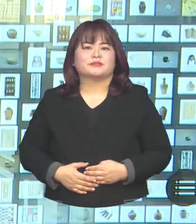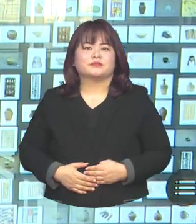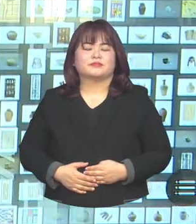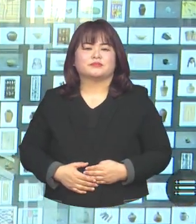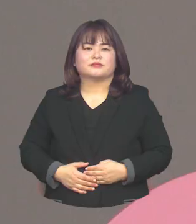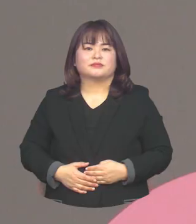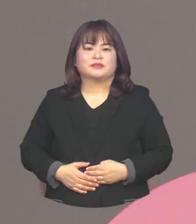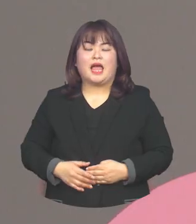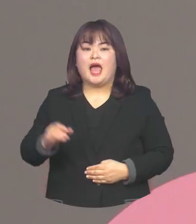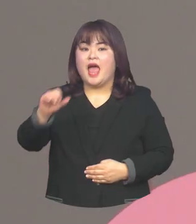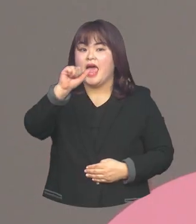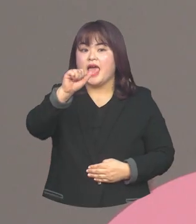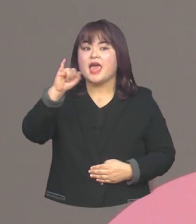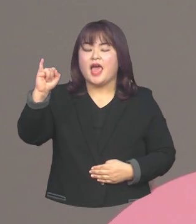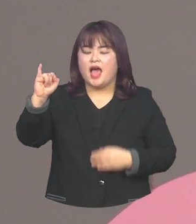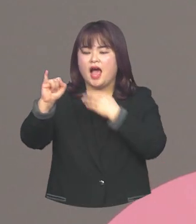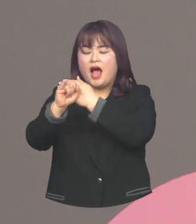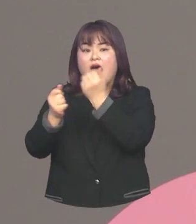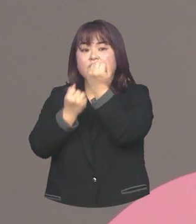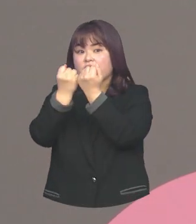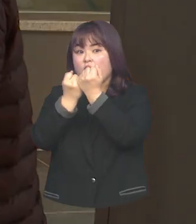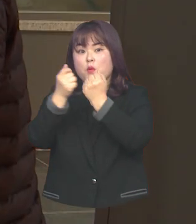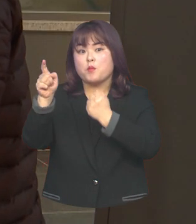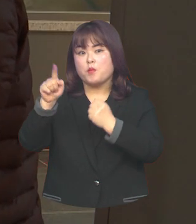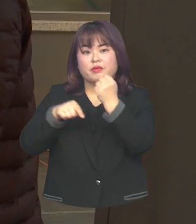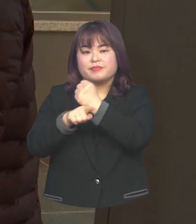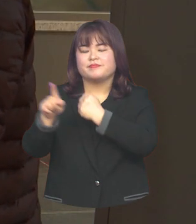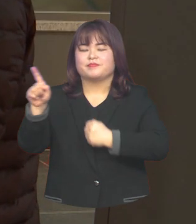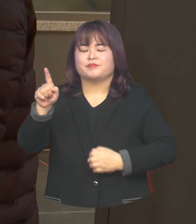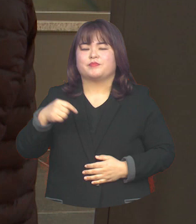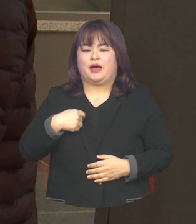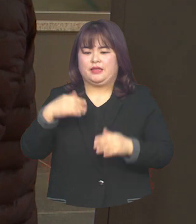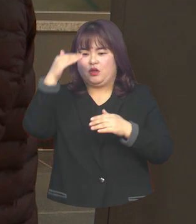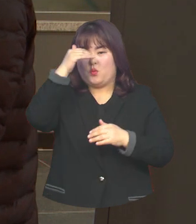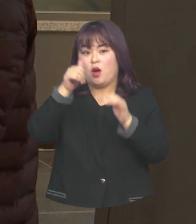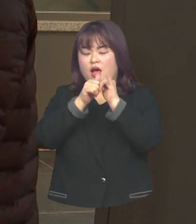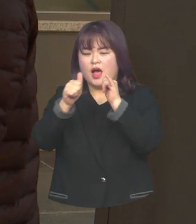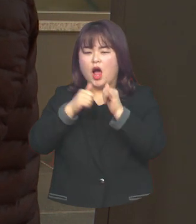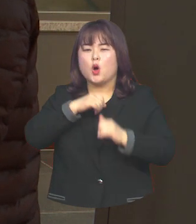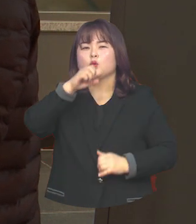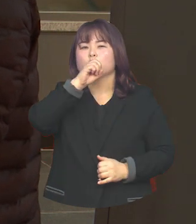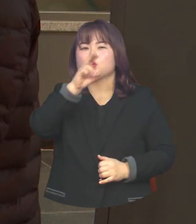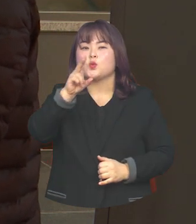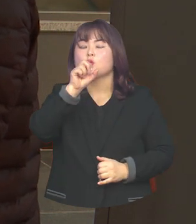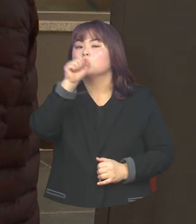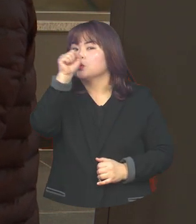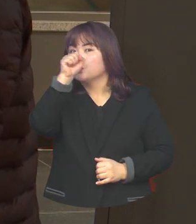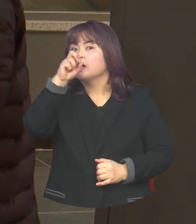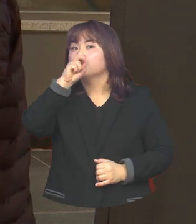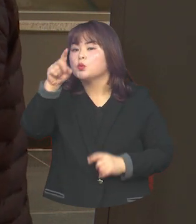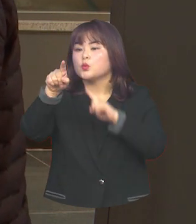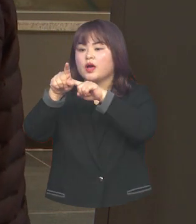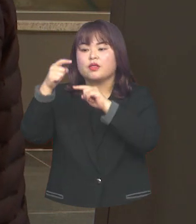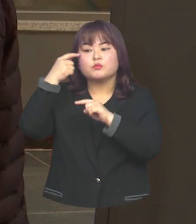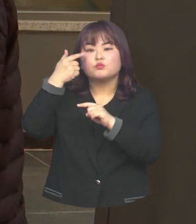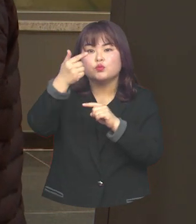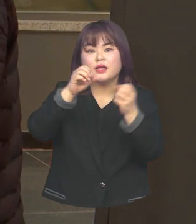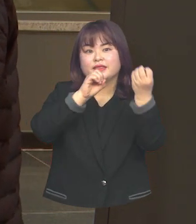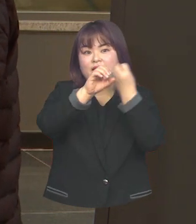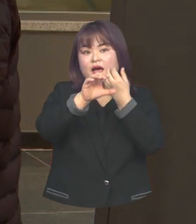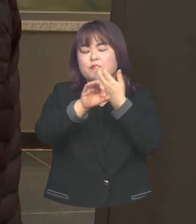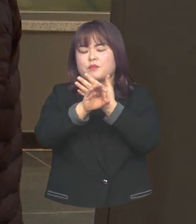있겠습니다. AI 기반 도슨트 키오스크에서는 관람객이 용인시 공식 캐릭터인 조아용에게 질문을